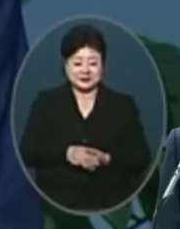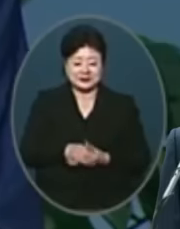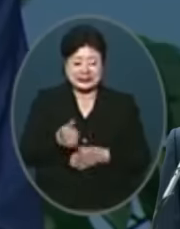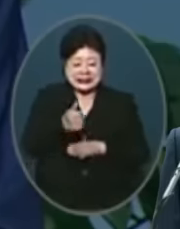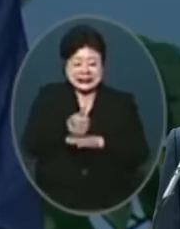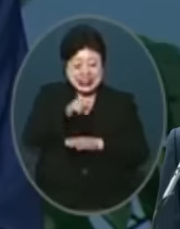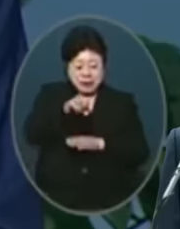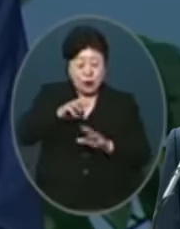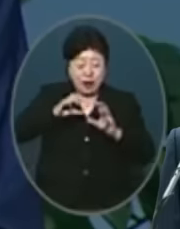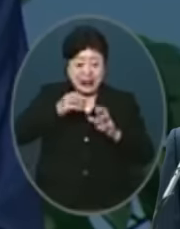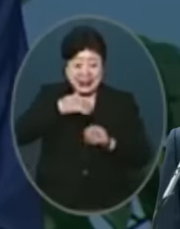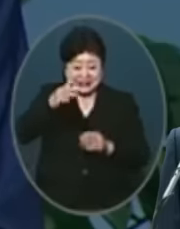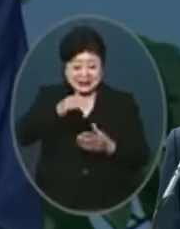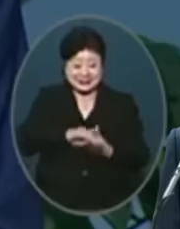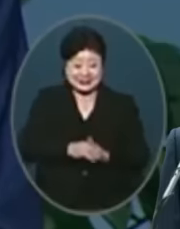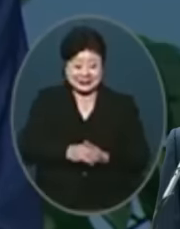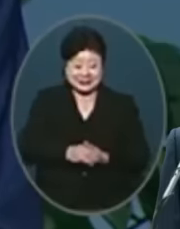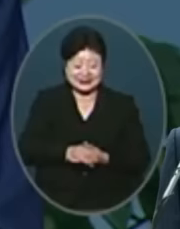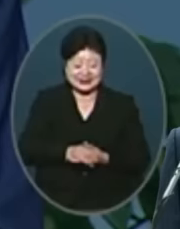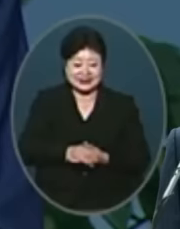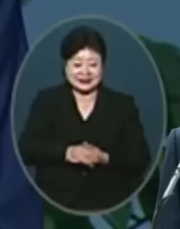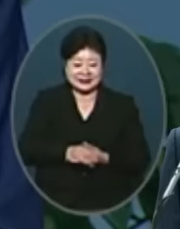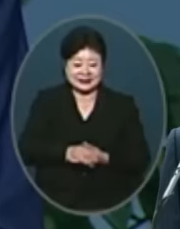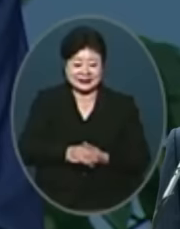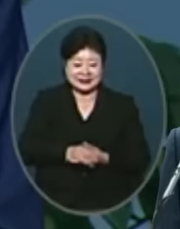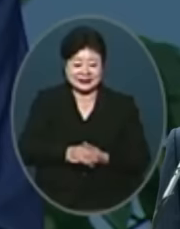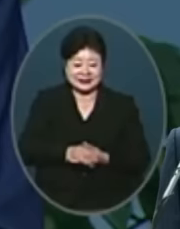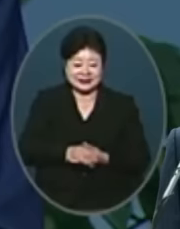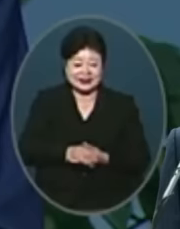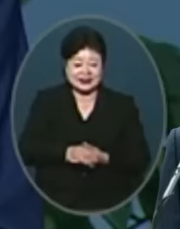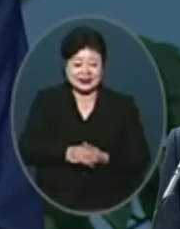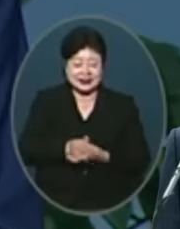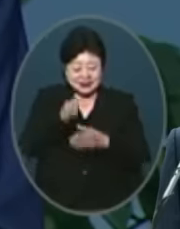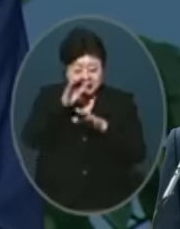싱가포르에 가서 집회를 했는데